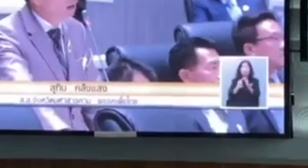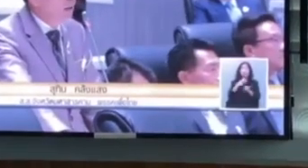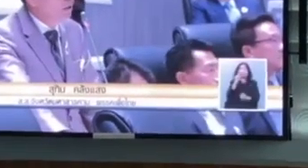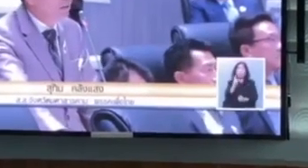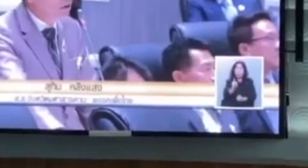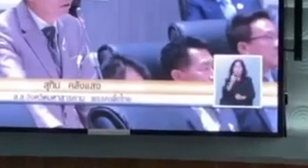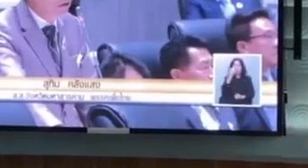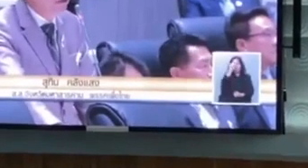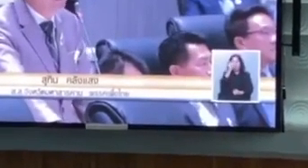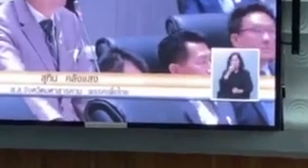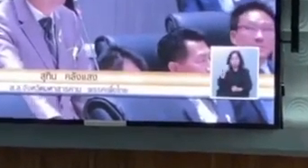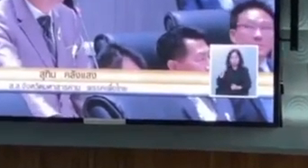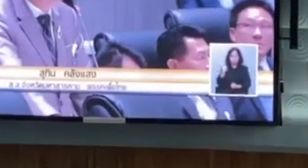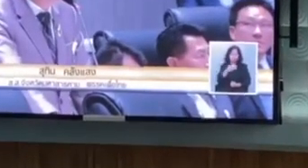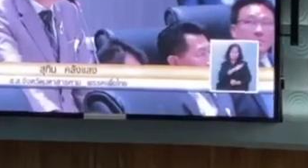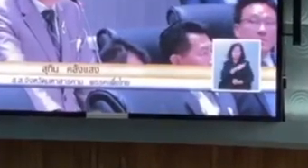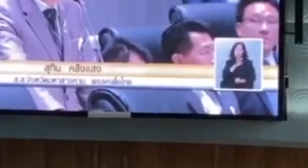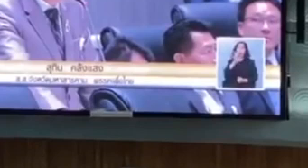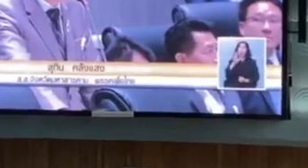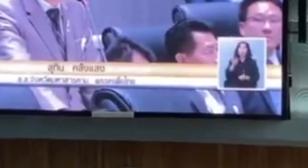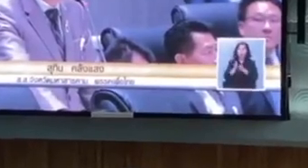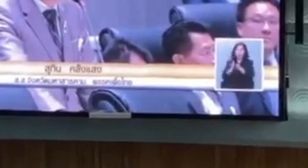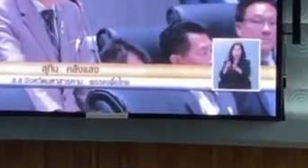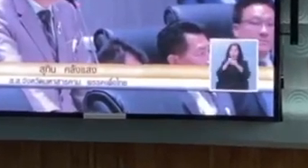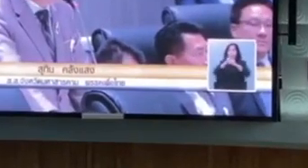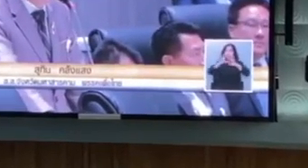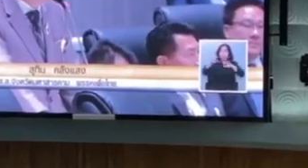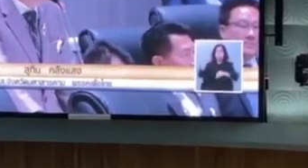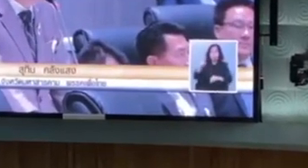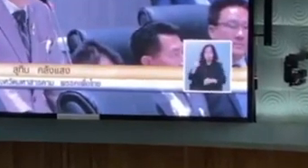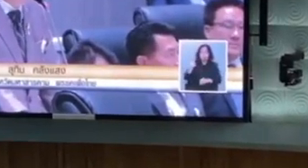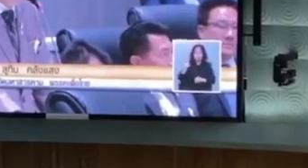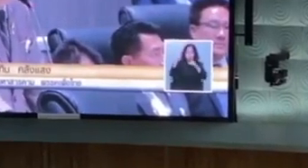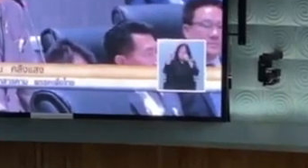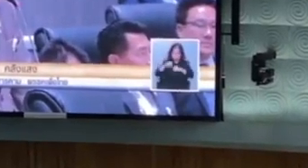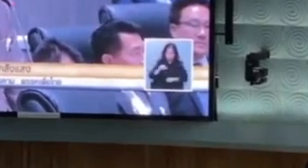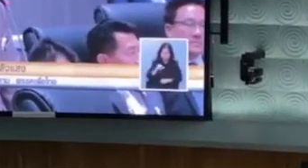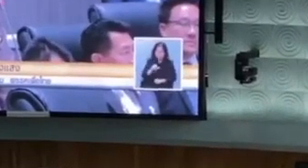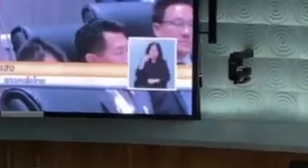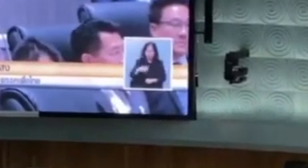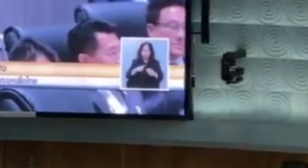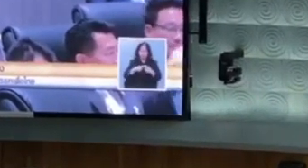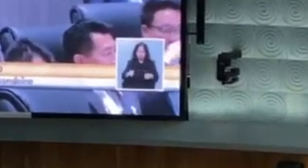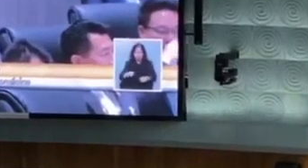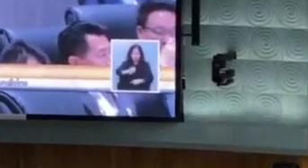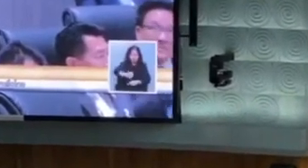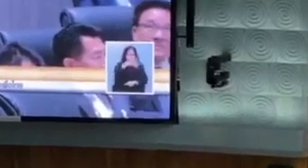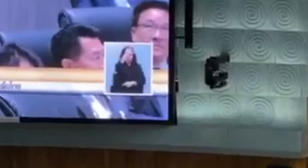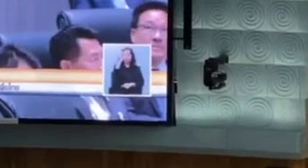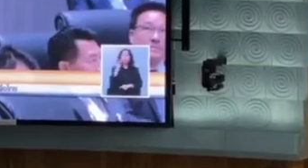นั่นเพราะว่ามีสมาชิกของท่านได้ลงมือแสดงว่าเราลงมือแล้วยังไม่ถามผมไม่ได้แสด